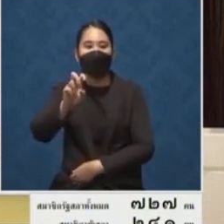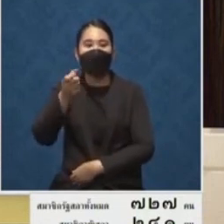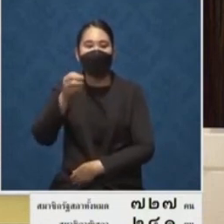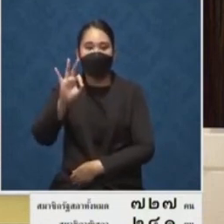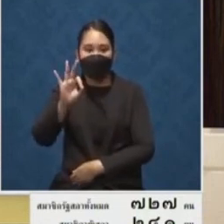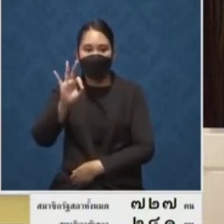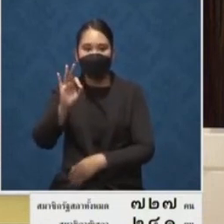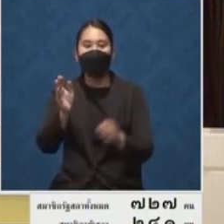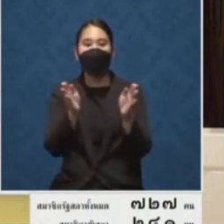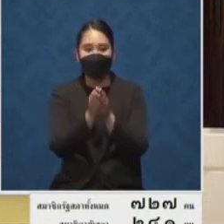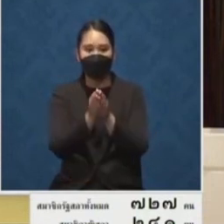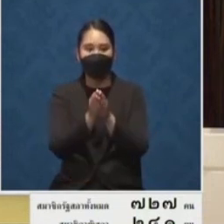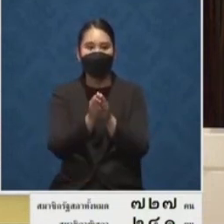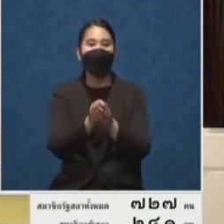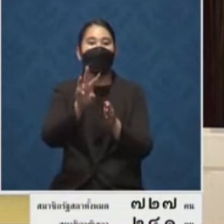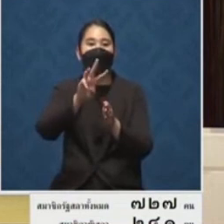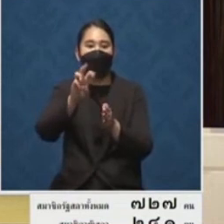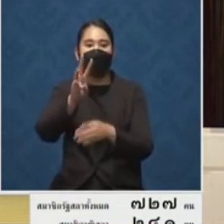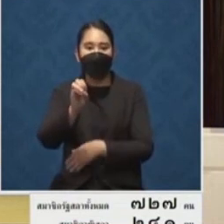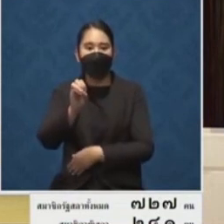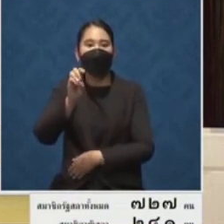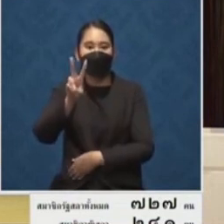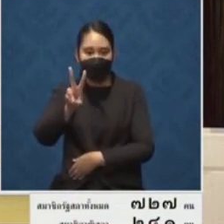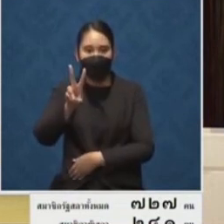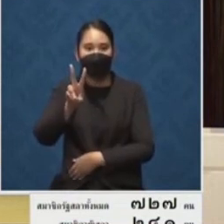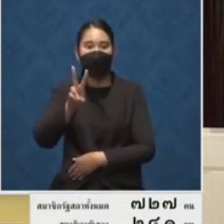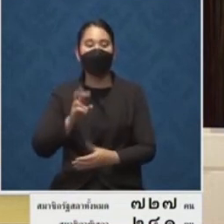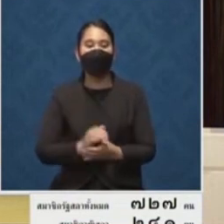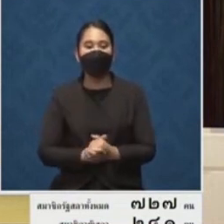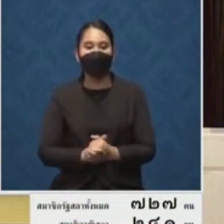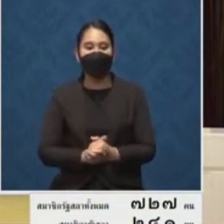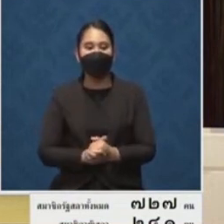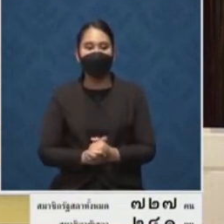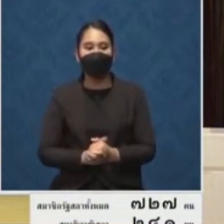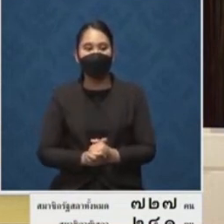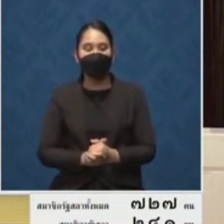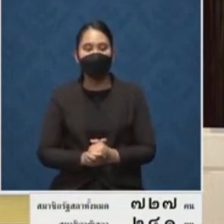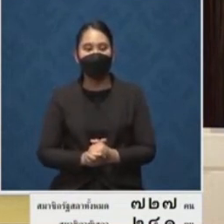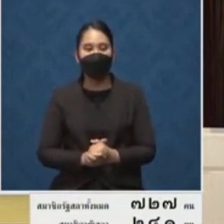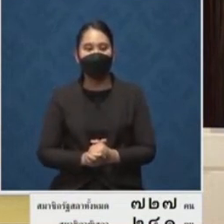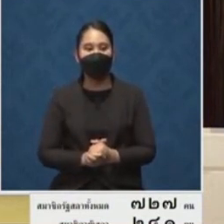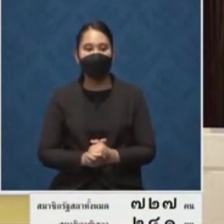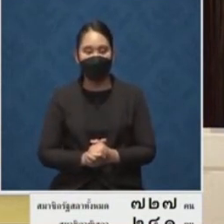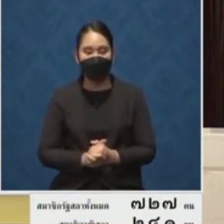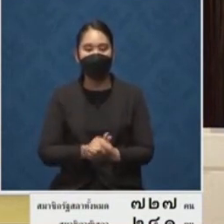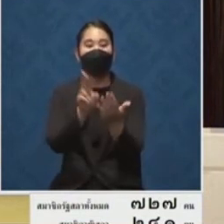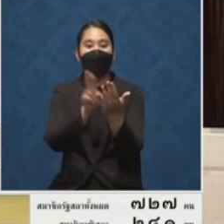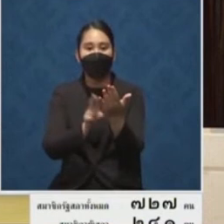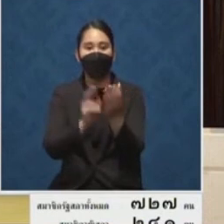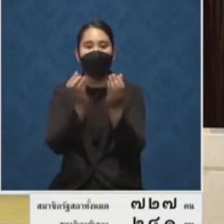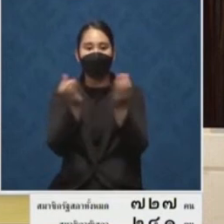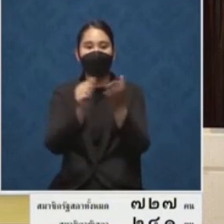443คะแนนสว219รวม662